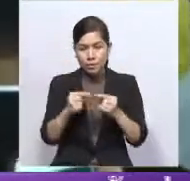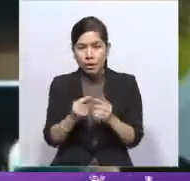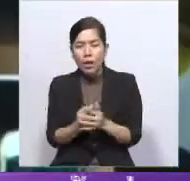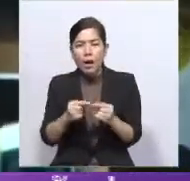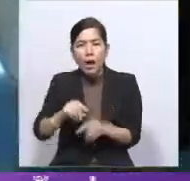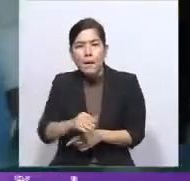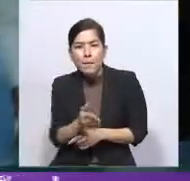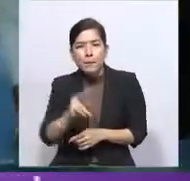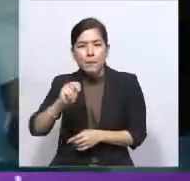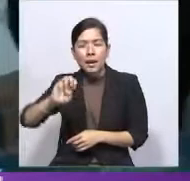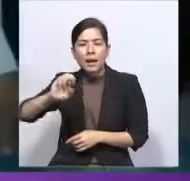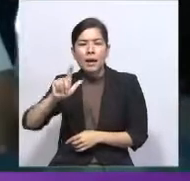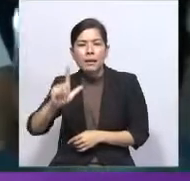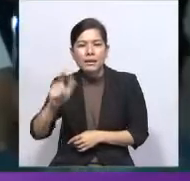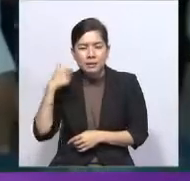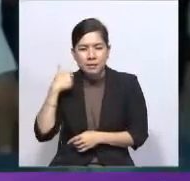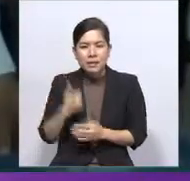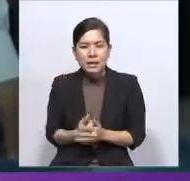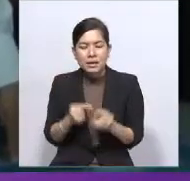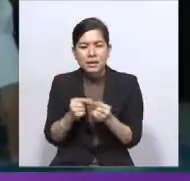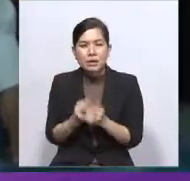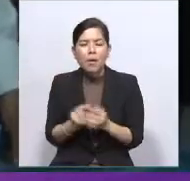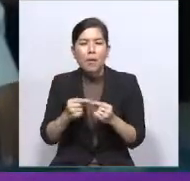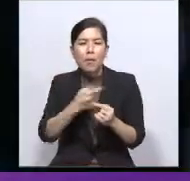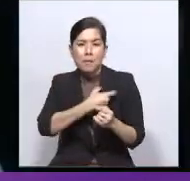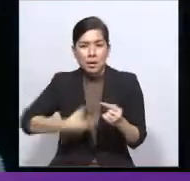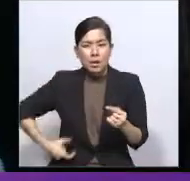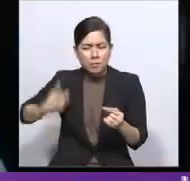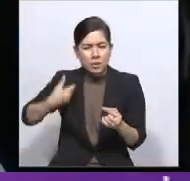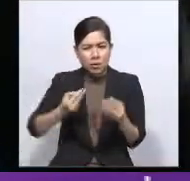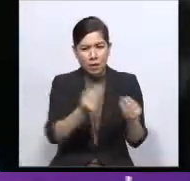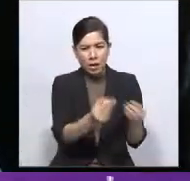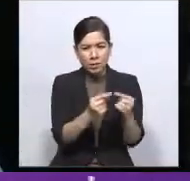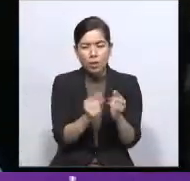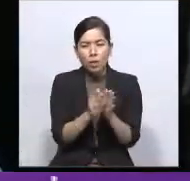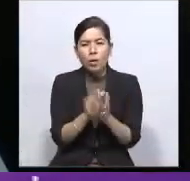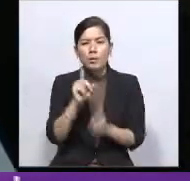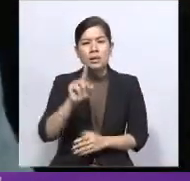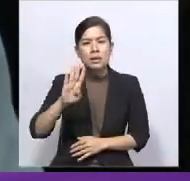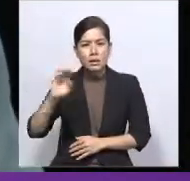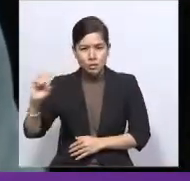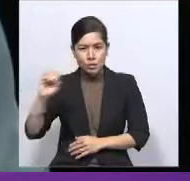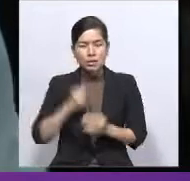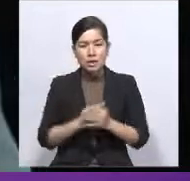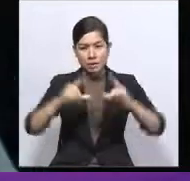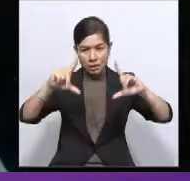ปลานิลจิตรดาซึ่งเป็นปลาพระราชทานจำนวน140ตัวและ